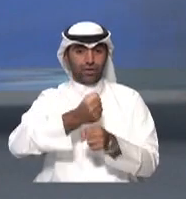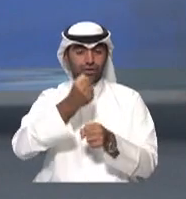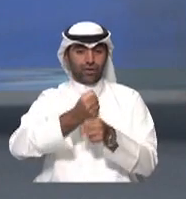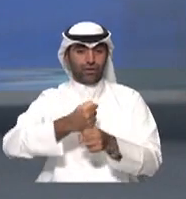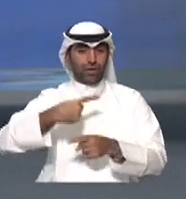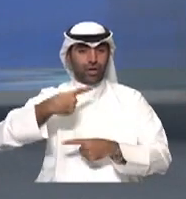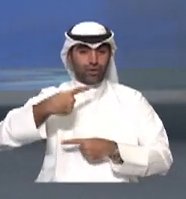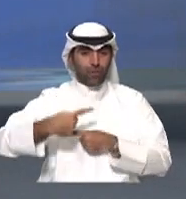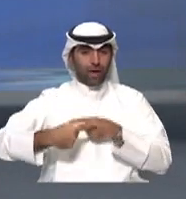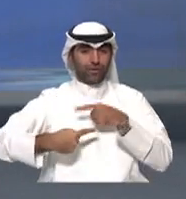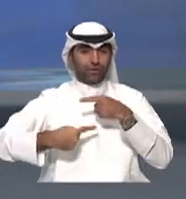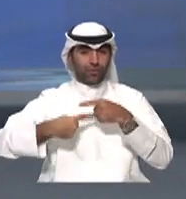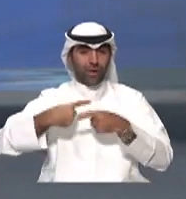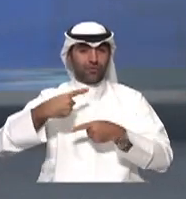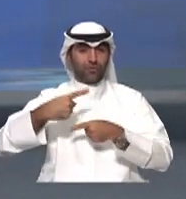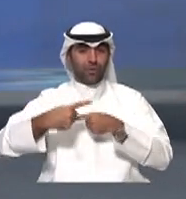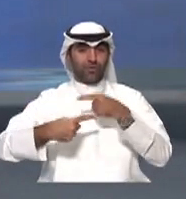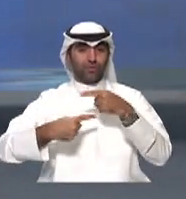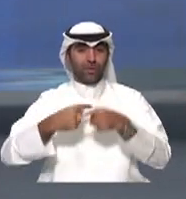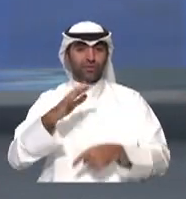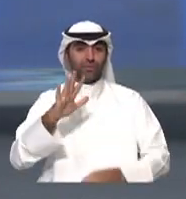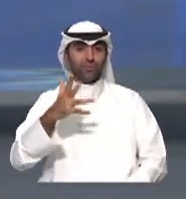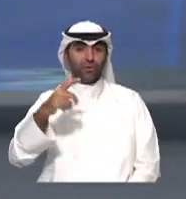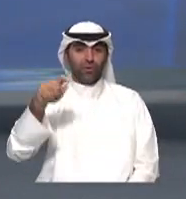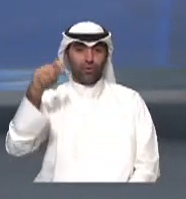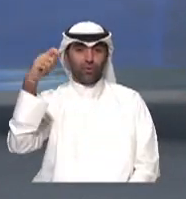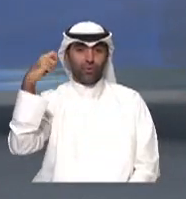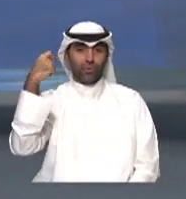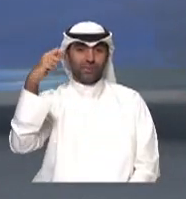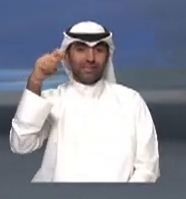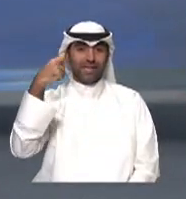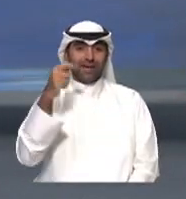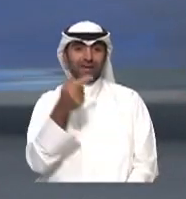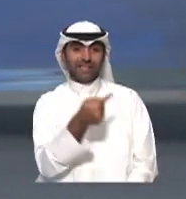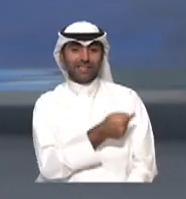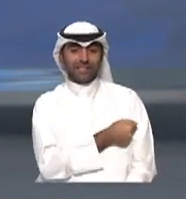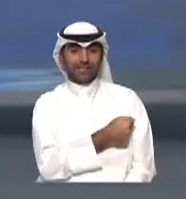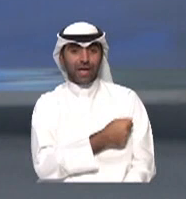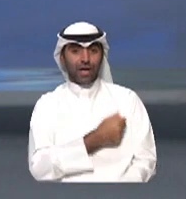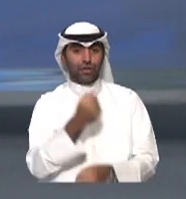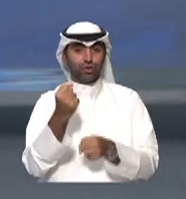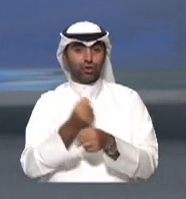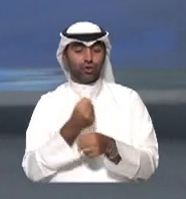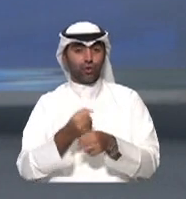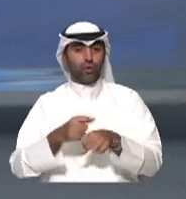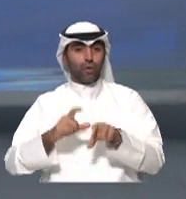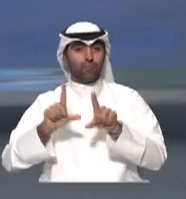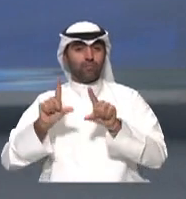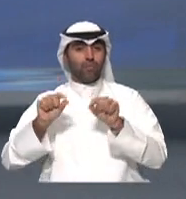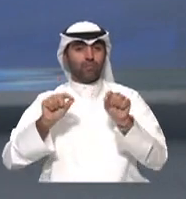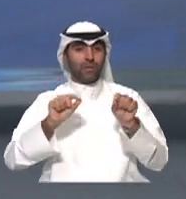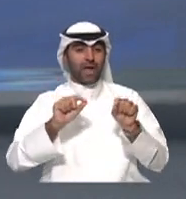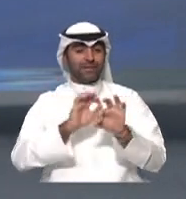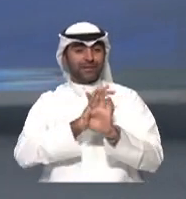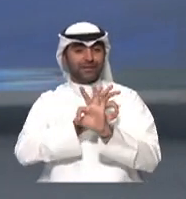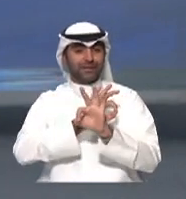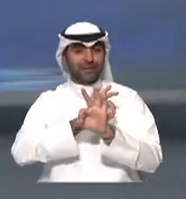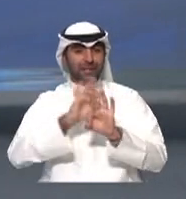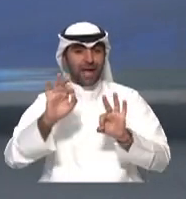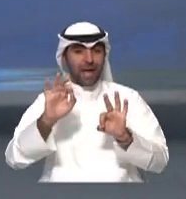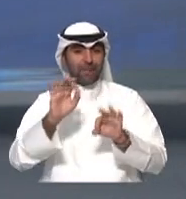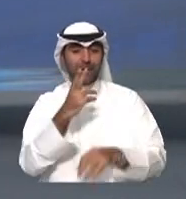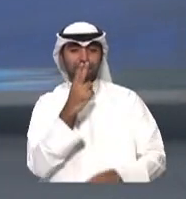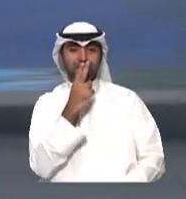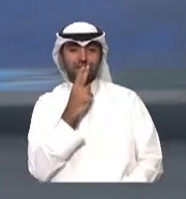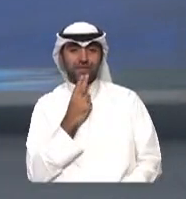حيث أغلقت العديد من المستشفيات عددا من الأجنحة ووحدات العناية المركزة المخصصة